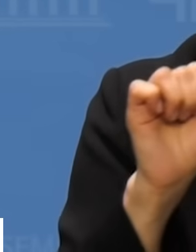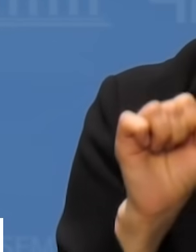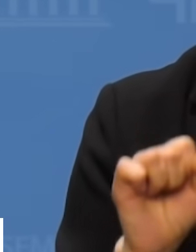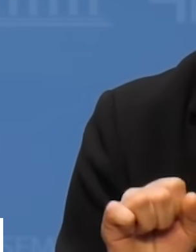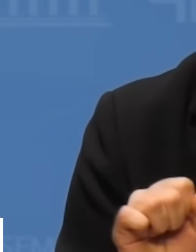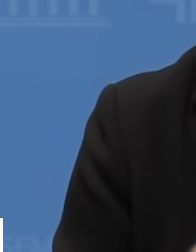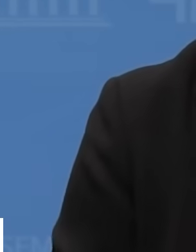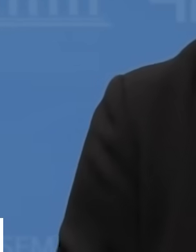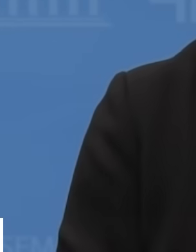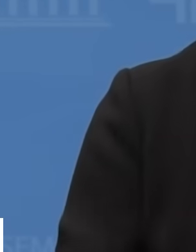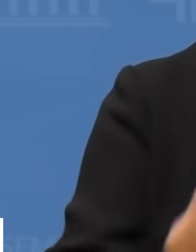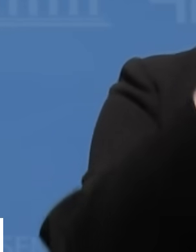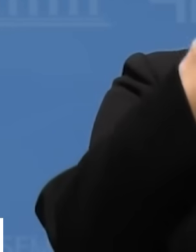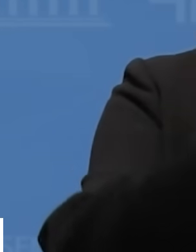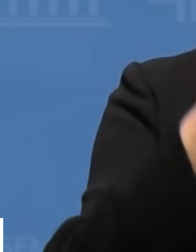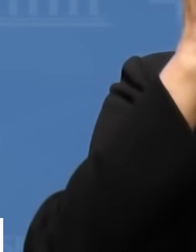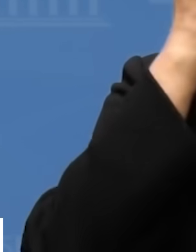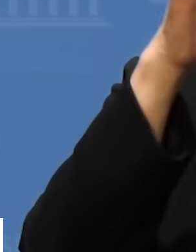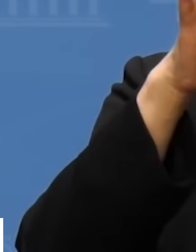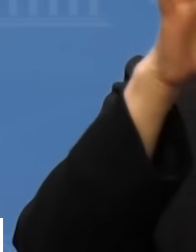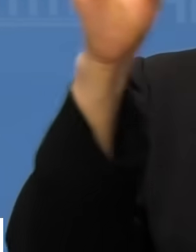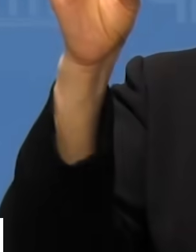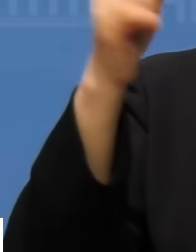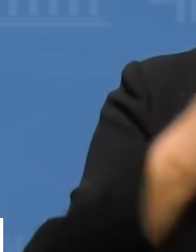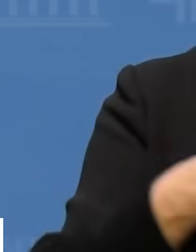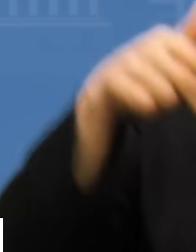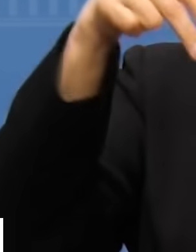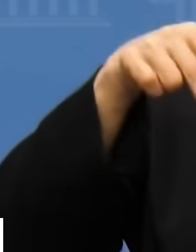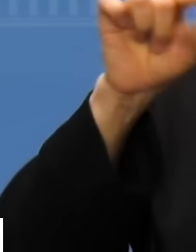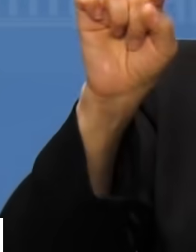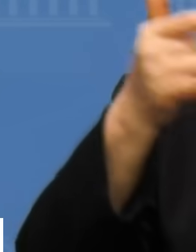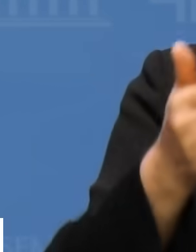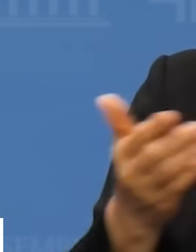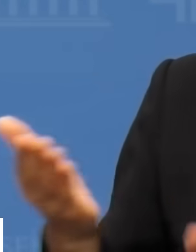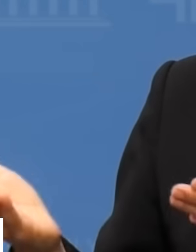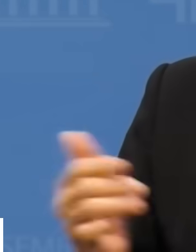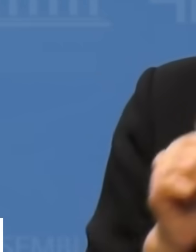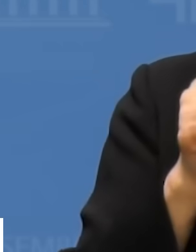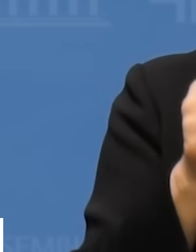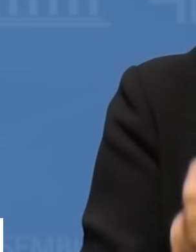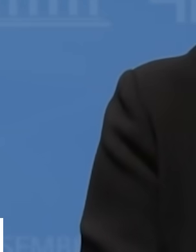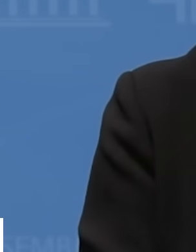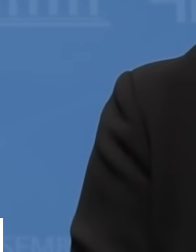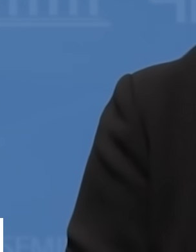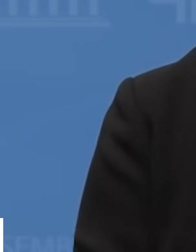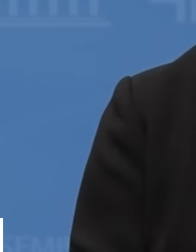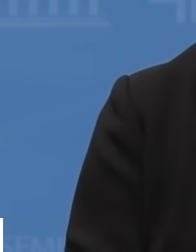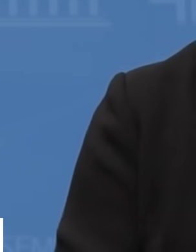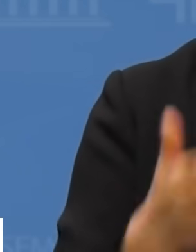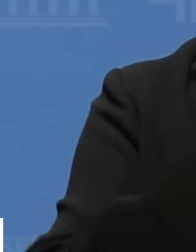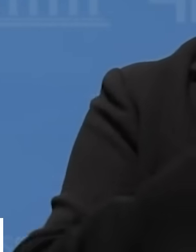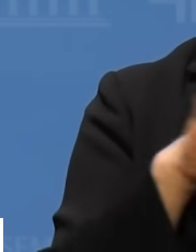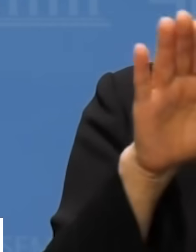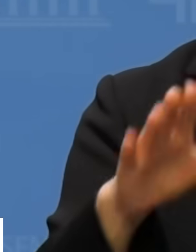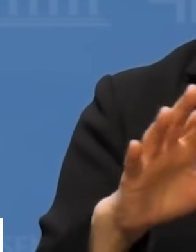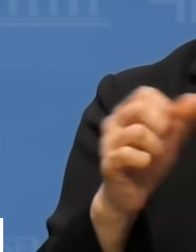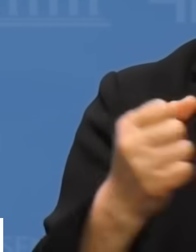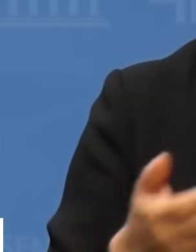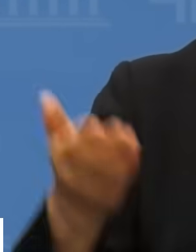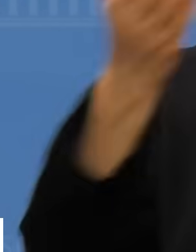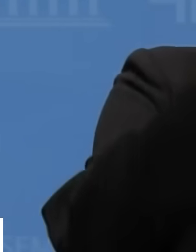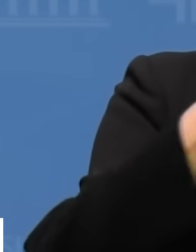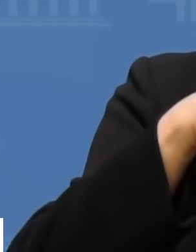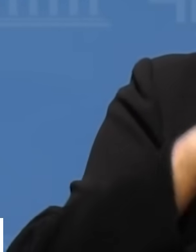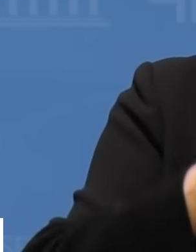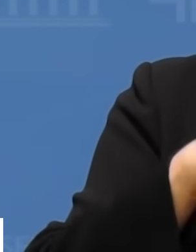안녕하십니까. 강북의 새로운 선택 전상범 인사 올립니다. 저는 오늘 국민 여러분